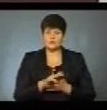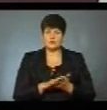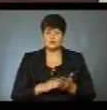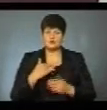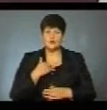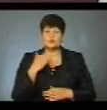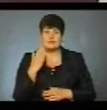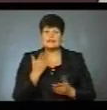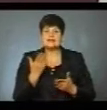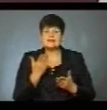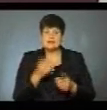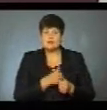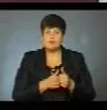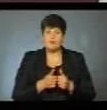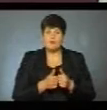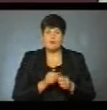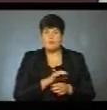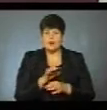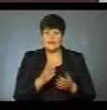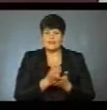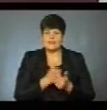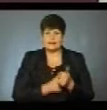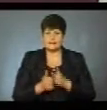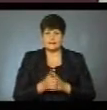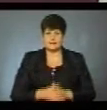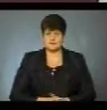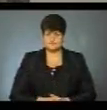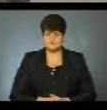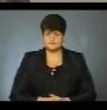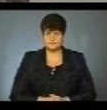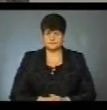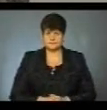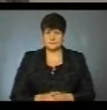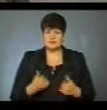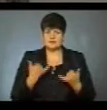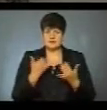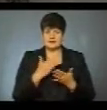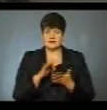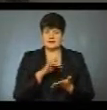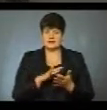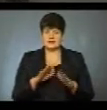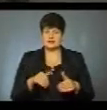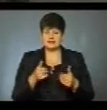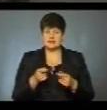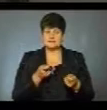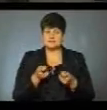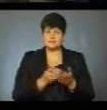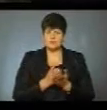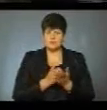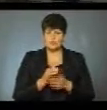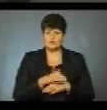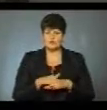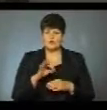голосування та які проєкти у лідерах? Дивіться у сюжеті Богдана Буденчука. Ми знаходимося у центрі надання адміністративних послуг, що на